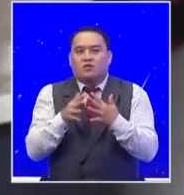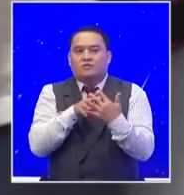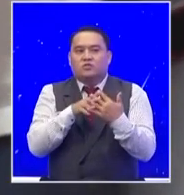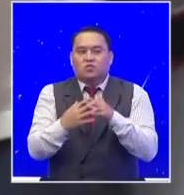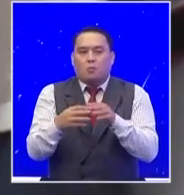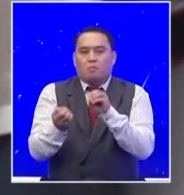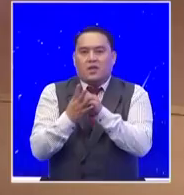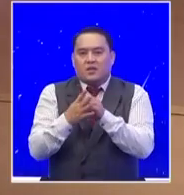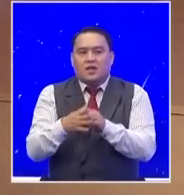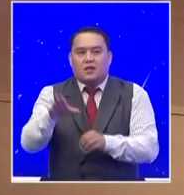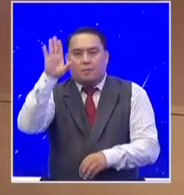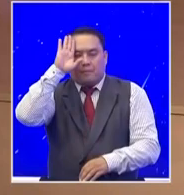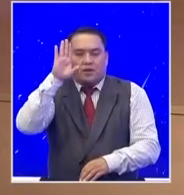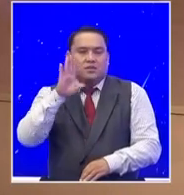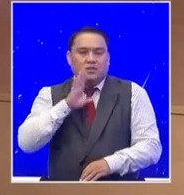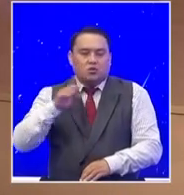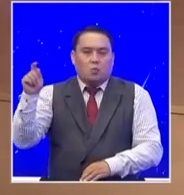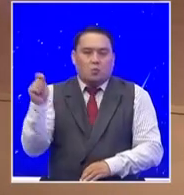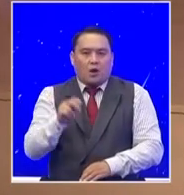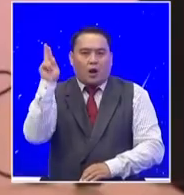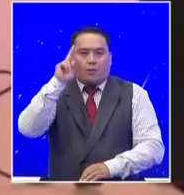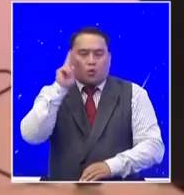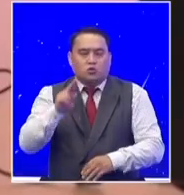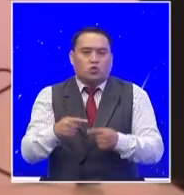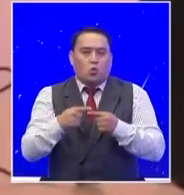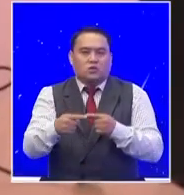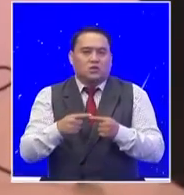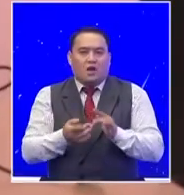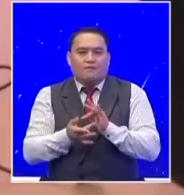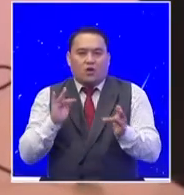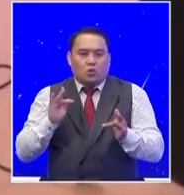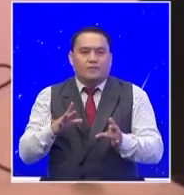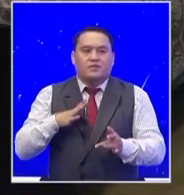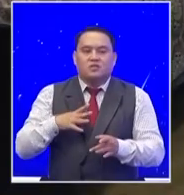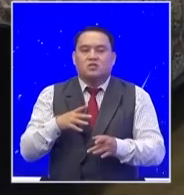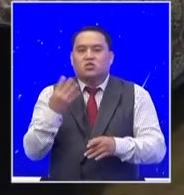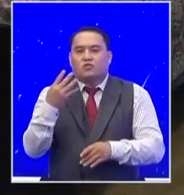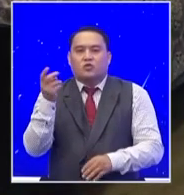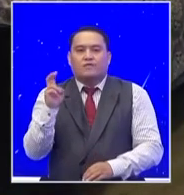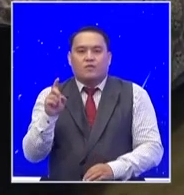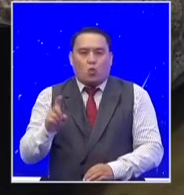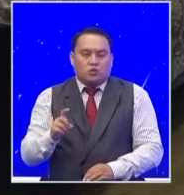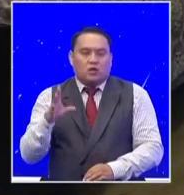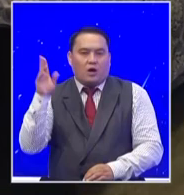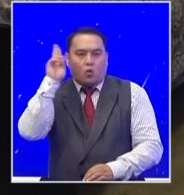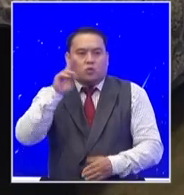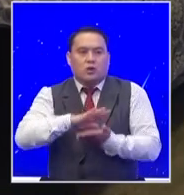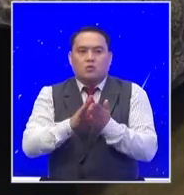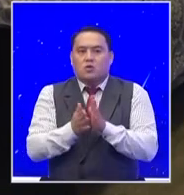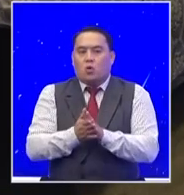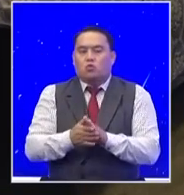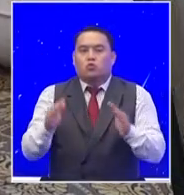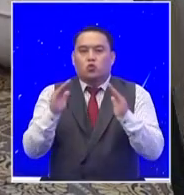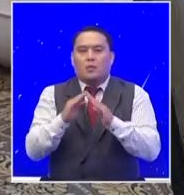региона 15 парней и девушек прибыли сюда обучаться дистанционно. По словам студентки 4 курса Гульжайны Нурбековой, условия проживания в